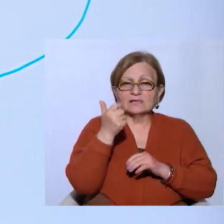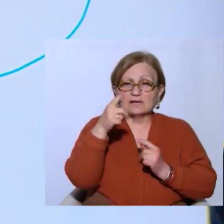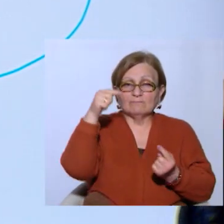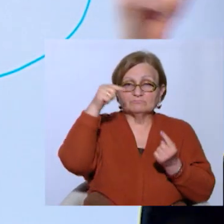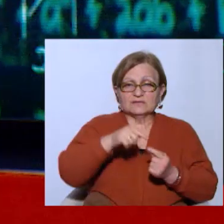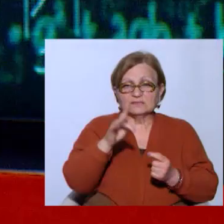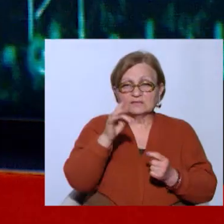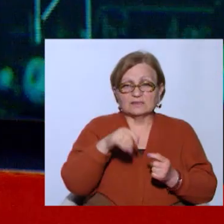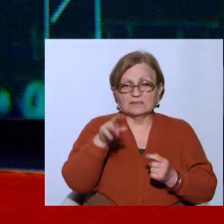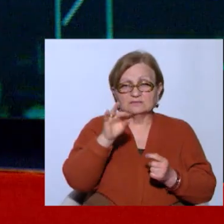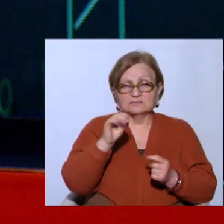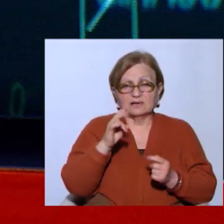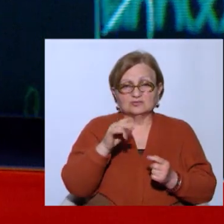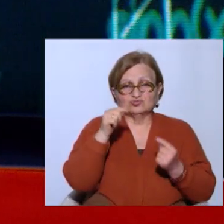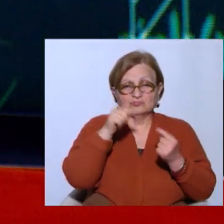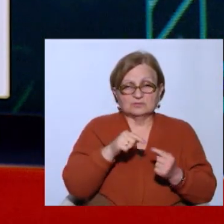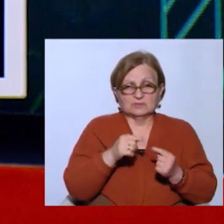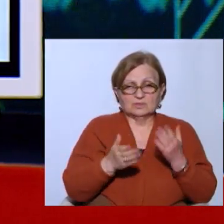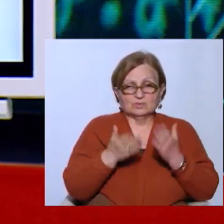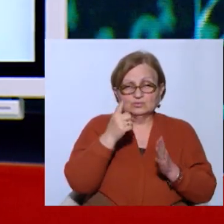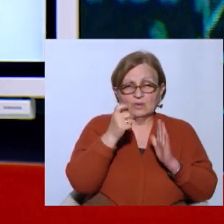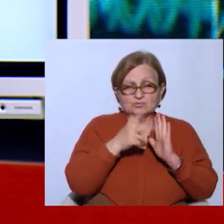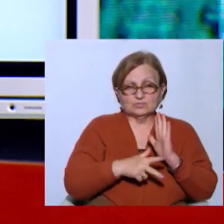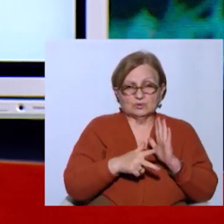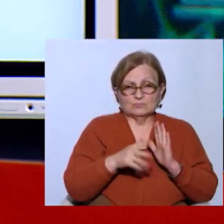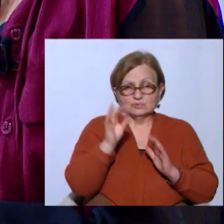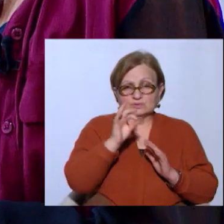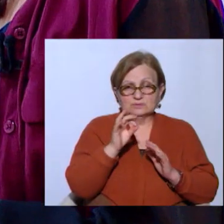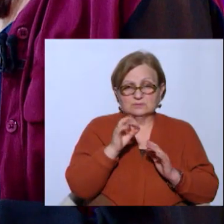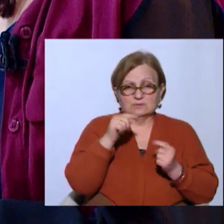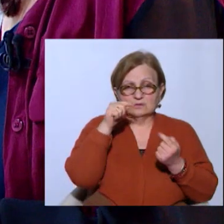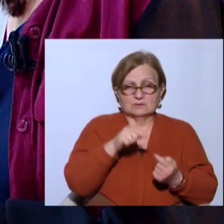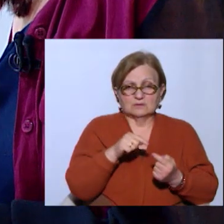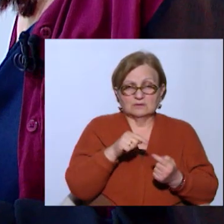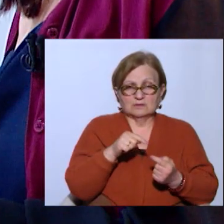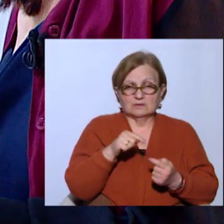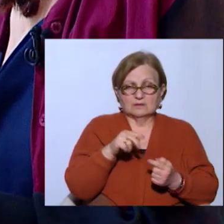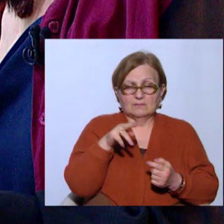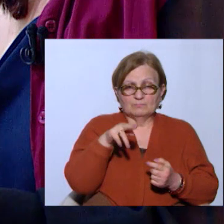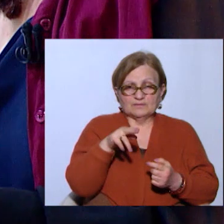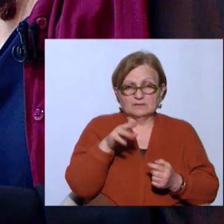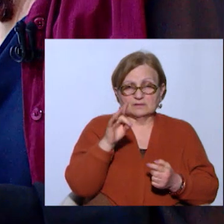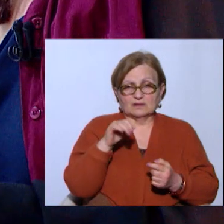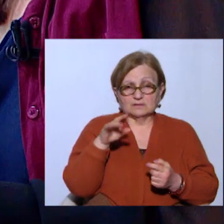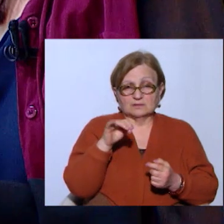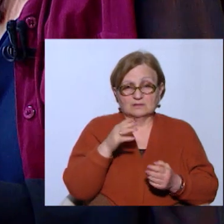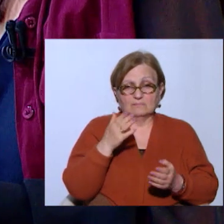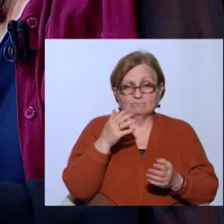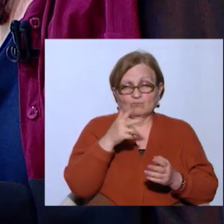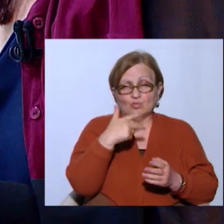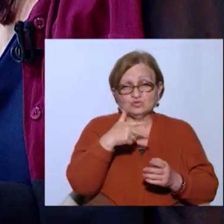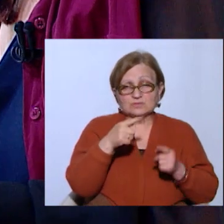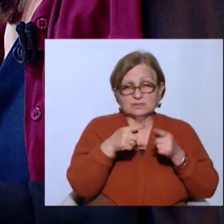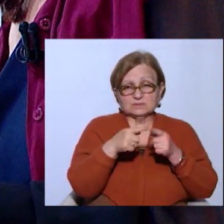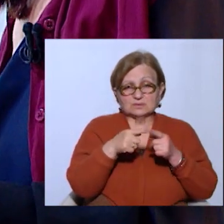და პირიქით. აი მაგალითად, თუ 180 გრადუს შეესაბამება π რადიანი, მაშინ 30 გრადუს